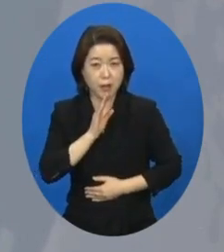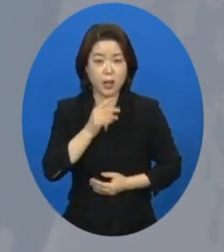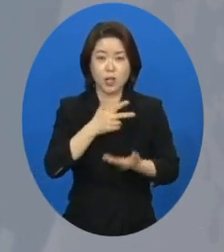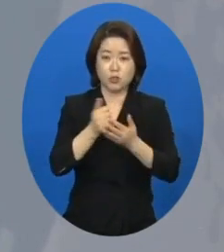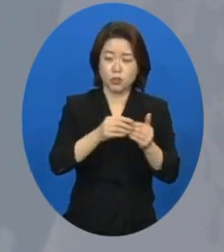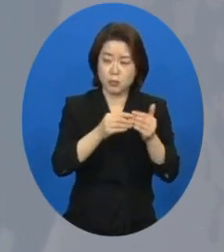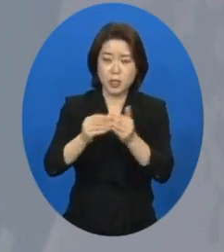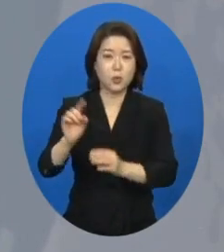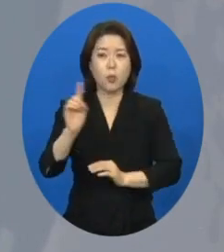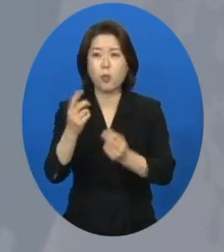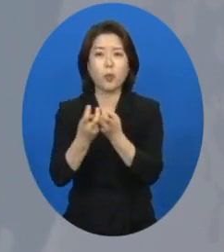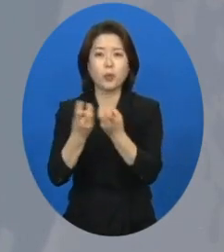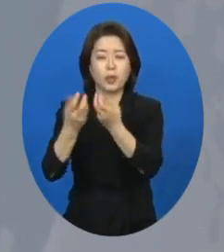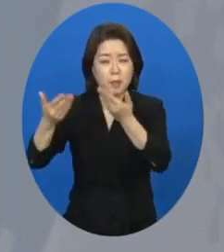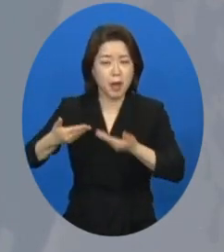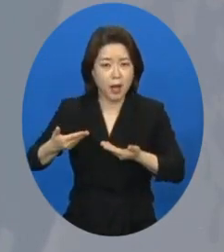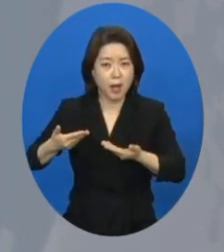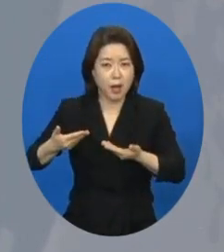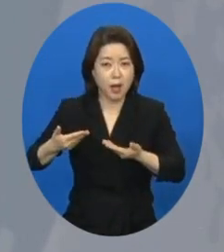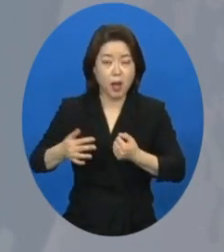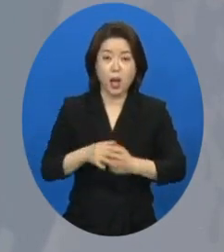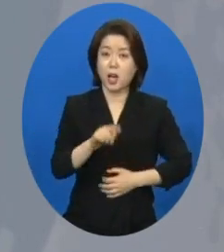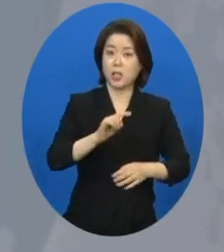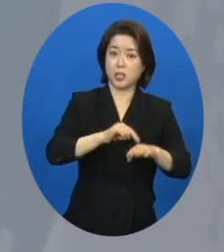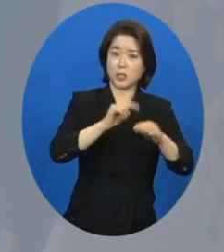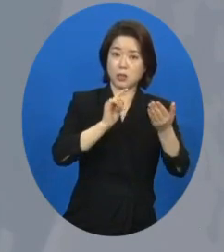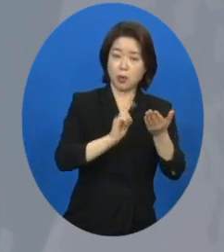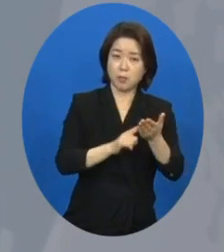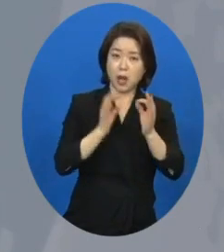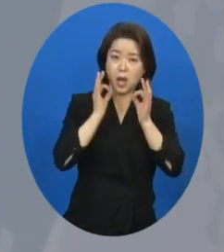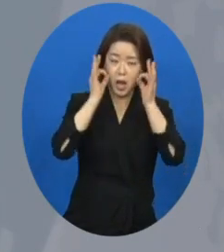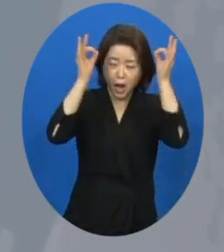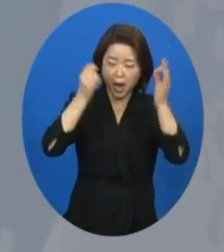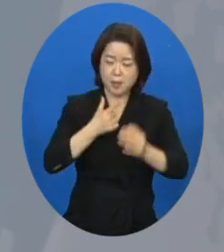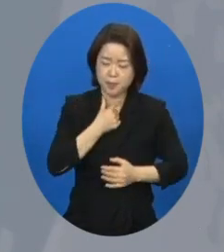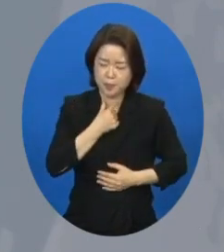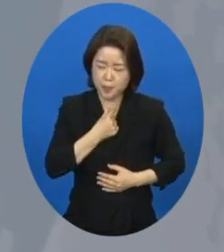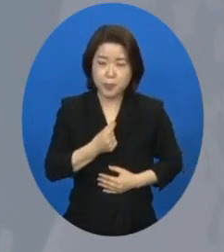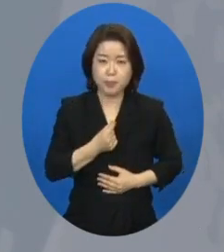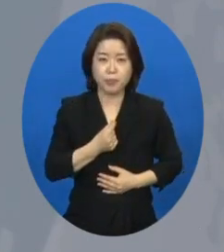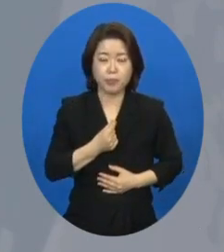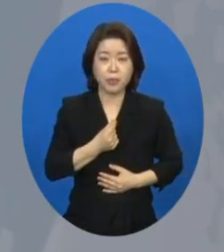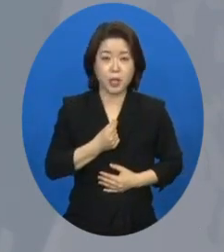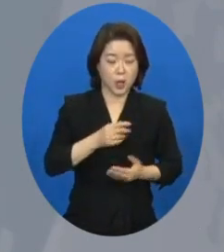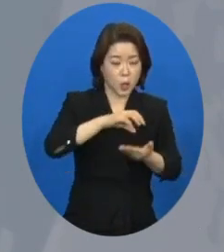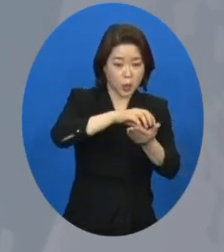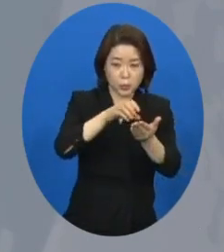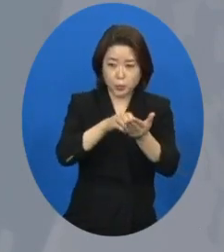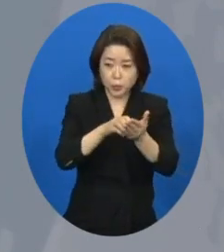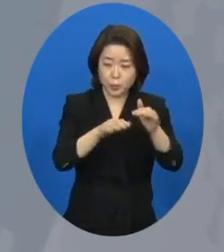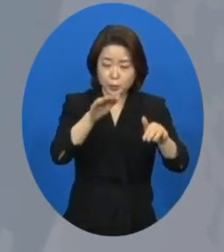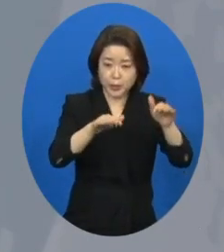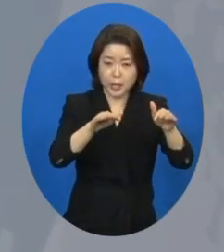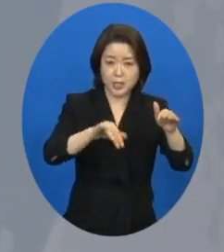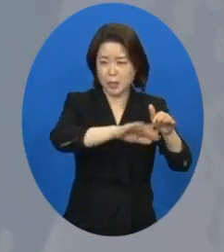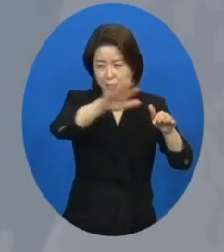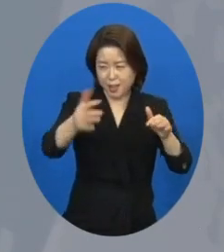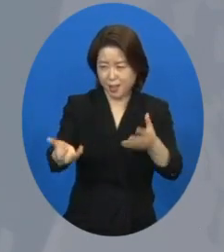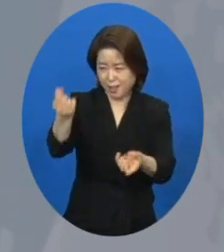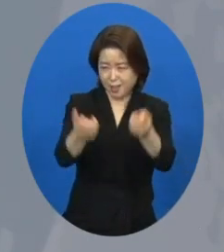인도를 어떻게 하면 받을 수 있는가? 그런 마음의 간절한 갈망이 정도의 차이지만 다 있으실